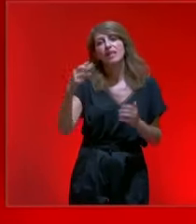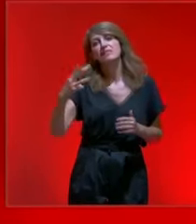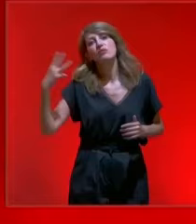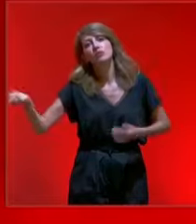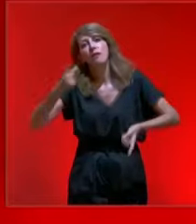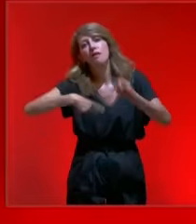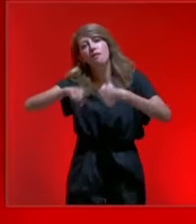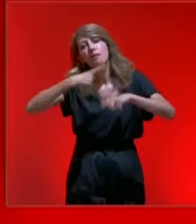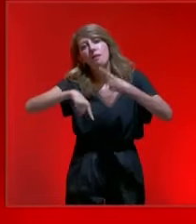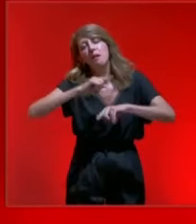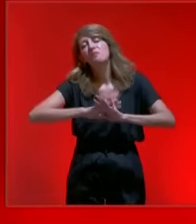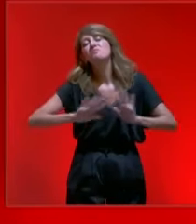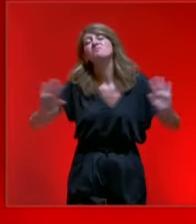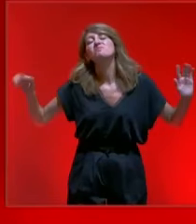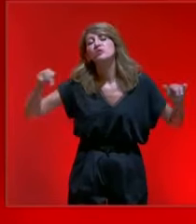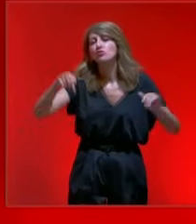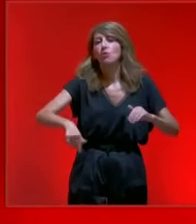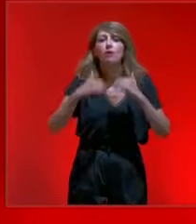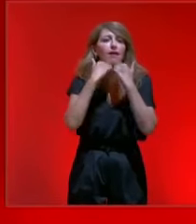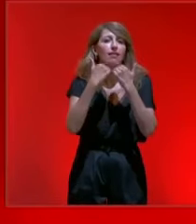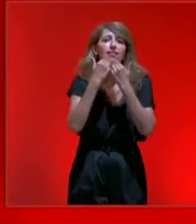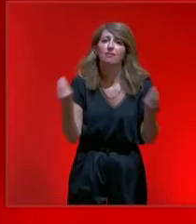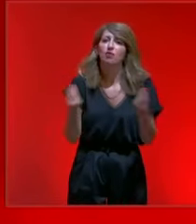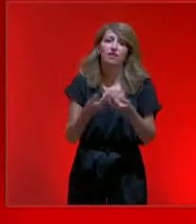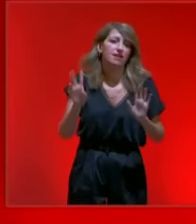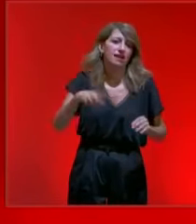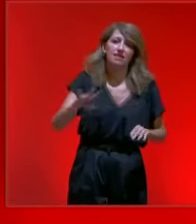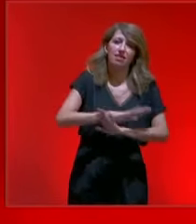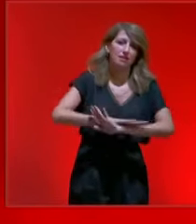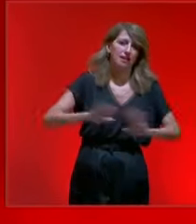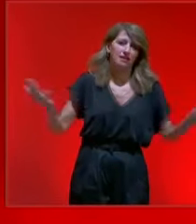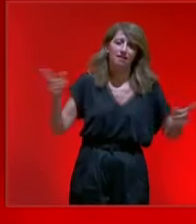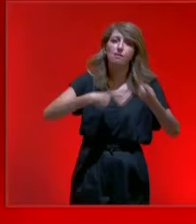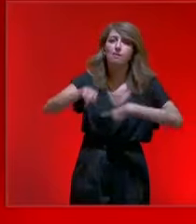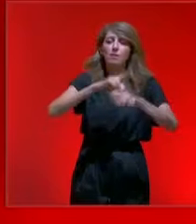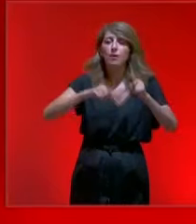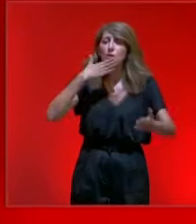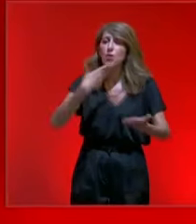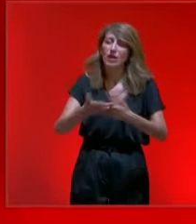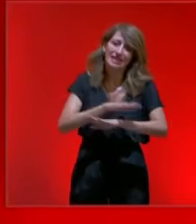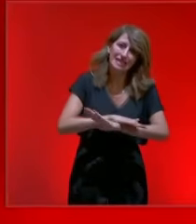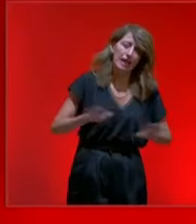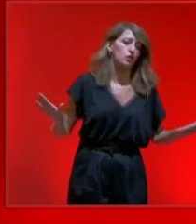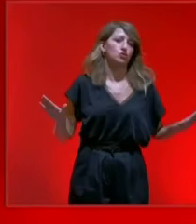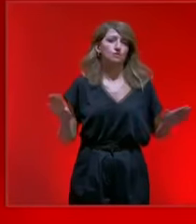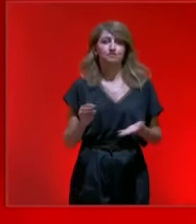Μητσοτάκης έχει ακόμα ένα χαρακτηριστικό με το οποίο πρέπει να